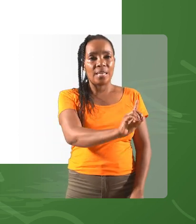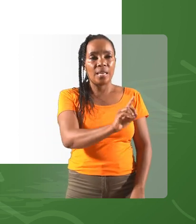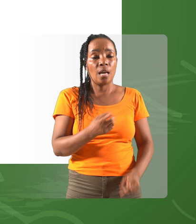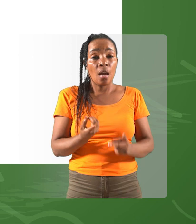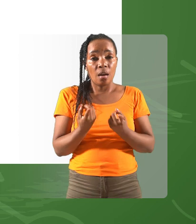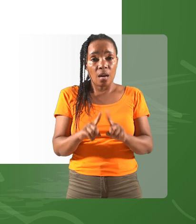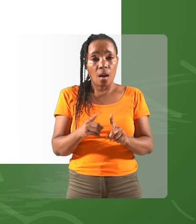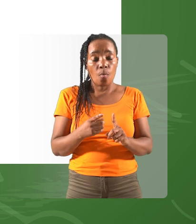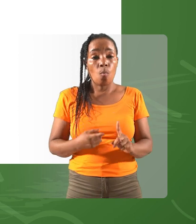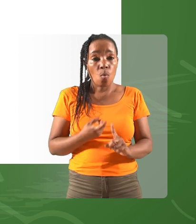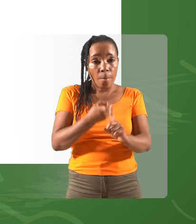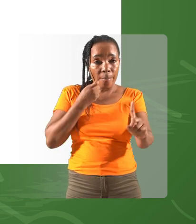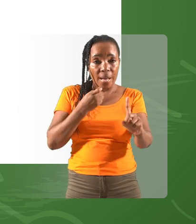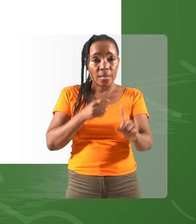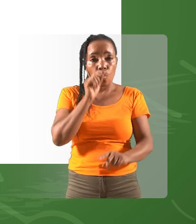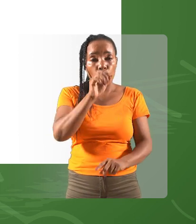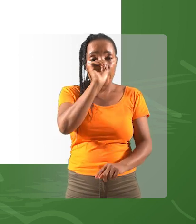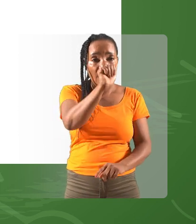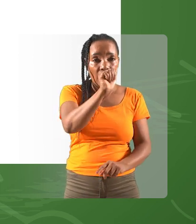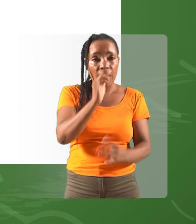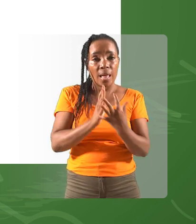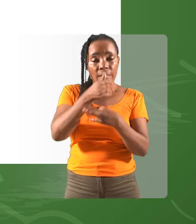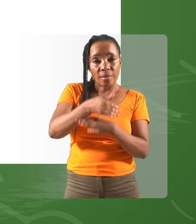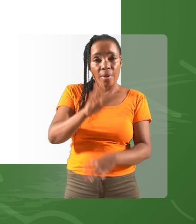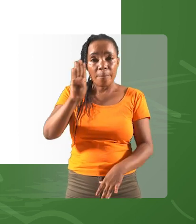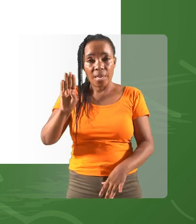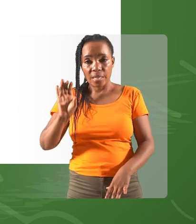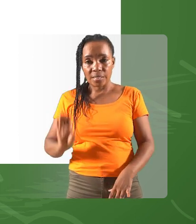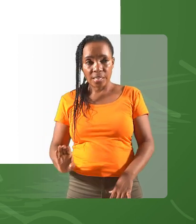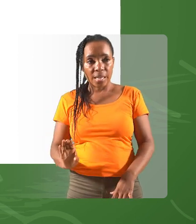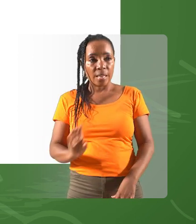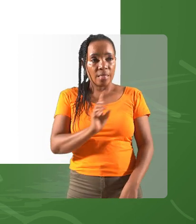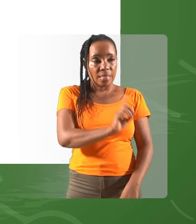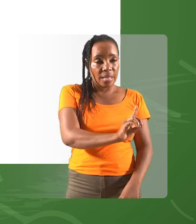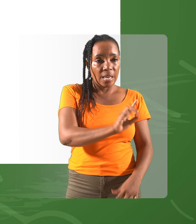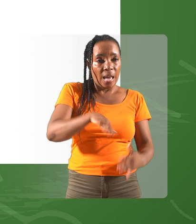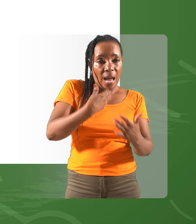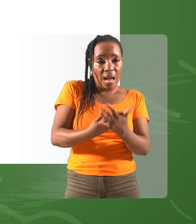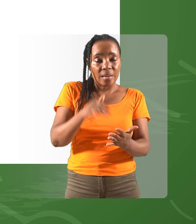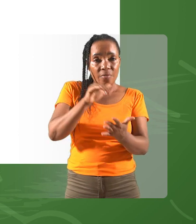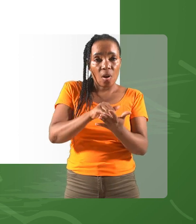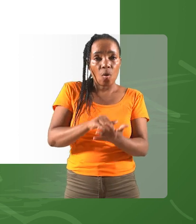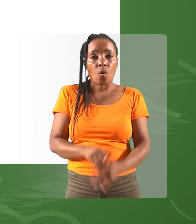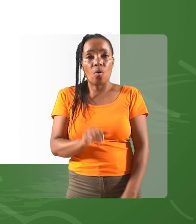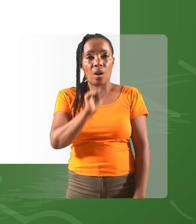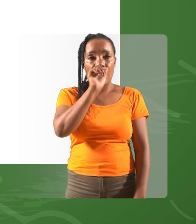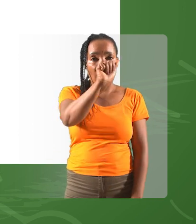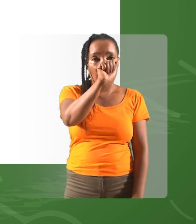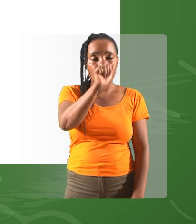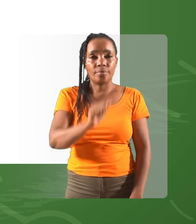pars du point A, en passant par B, C, D, pour revenir au point